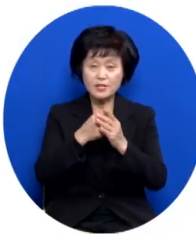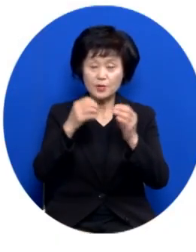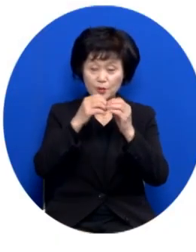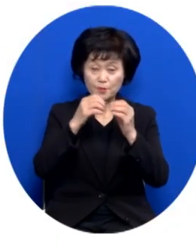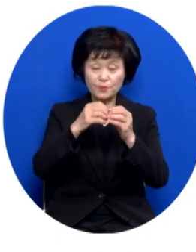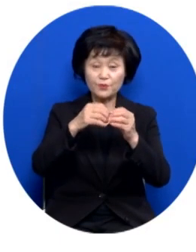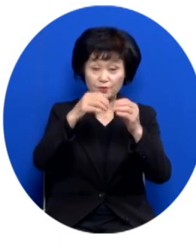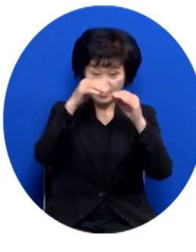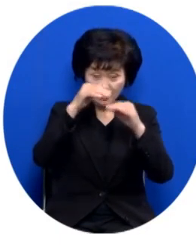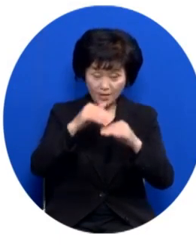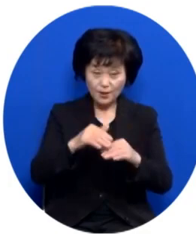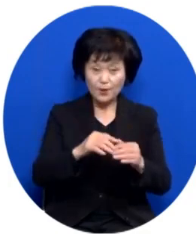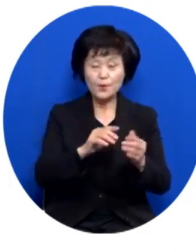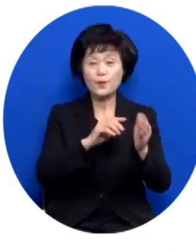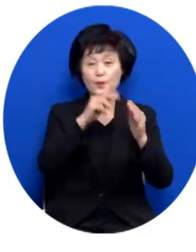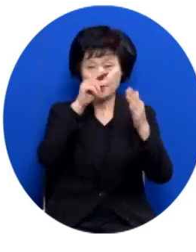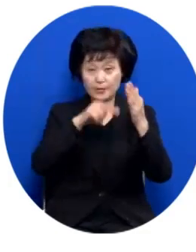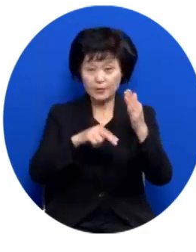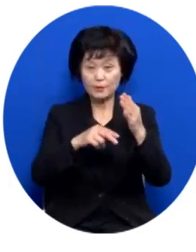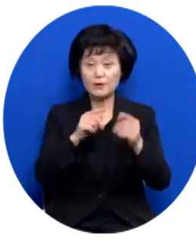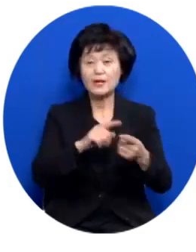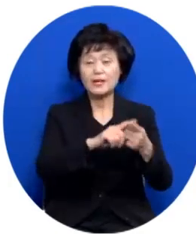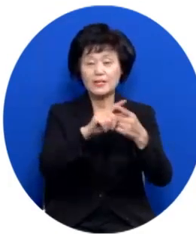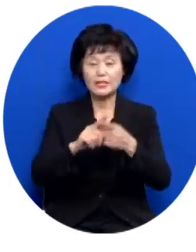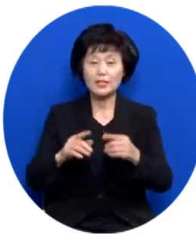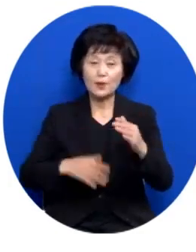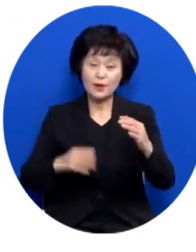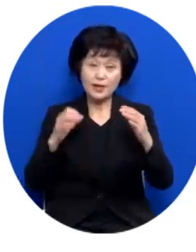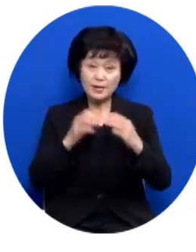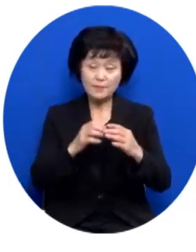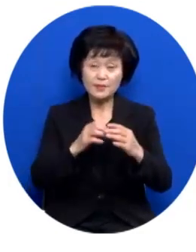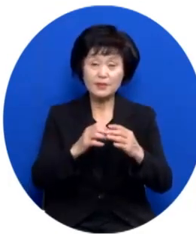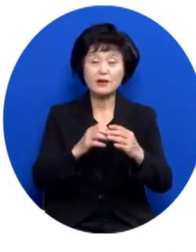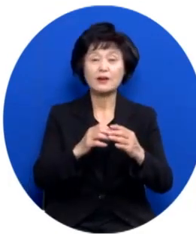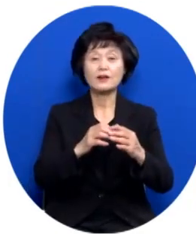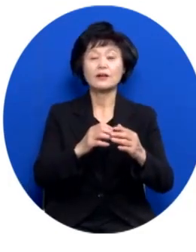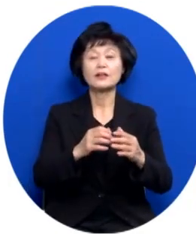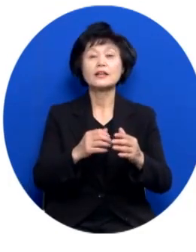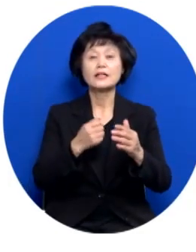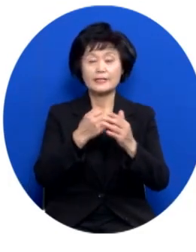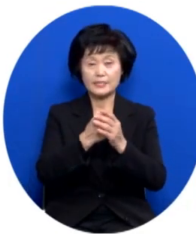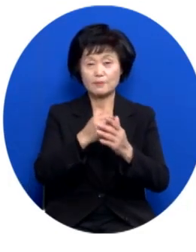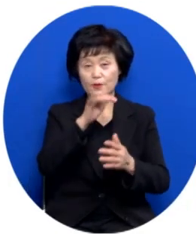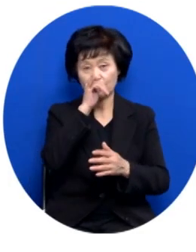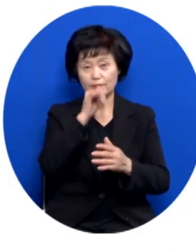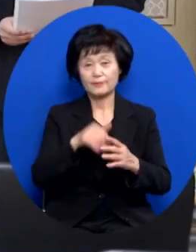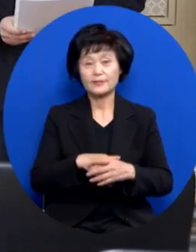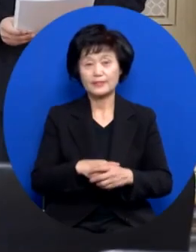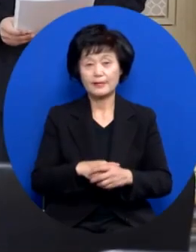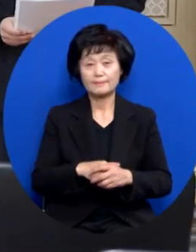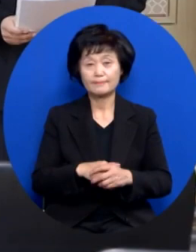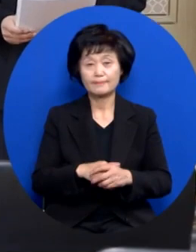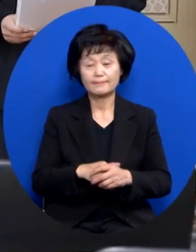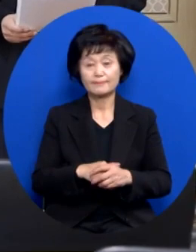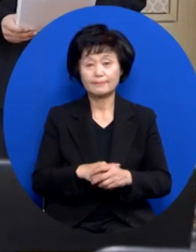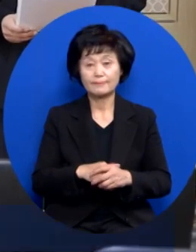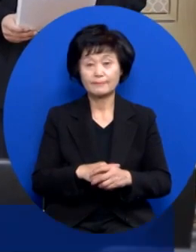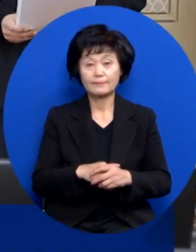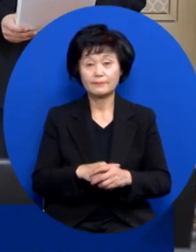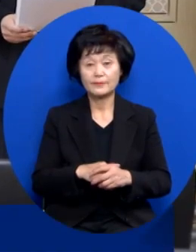하나님의 창조 목적과 우리를 향한 청지기의 사명을 위한 상호 연대와 협력을 다짐했습니다.